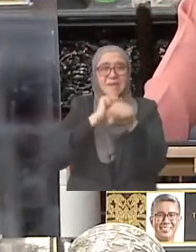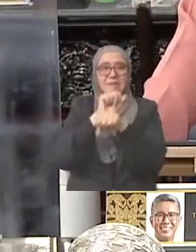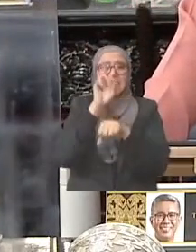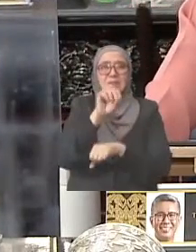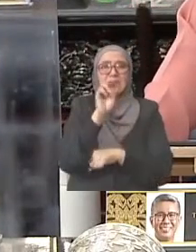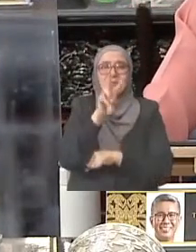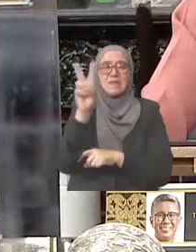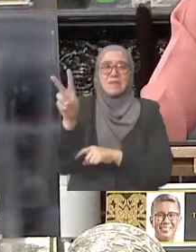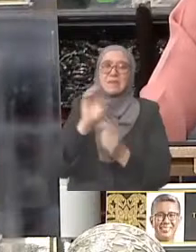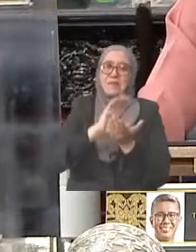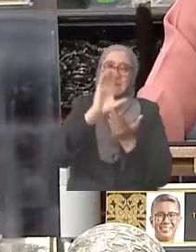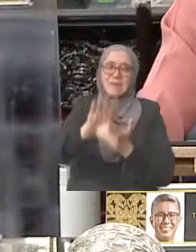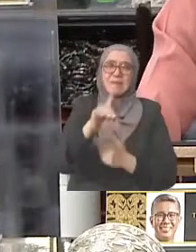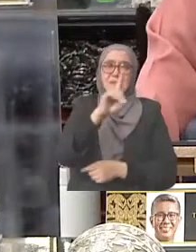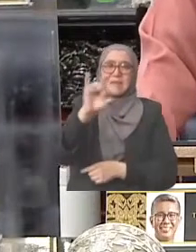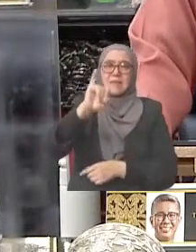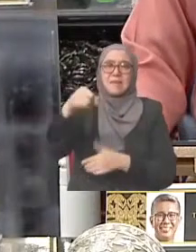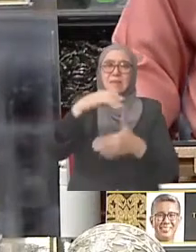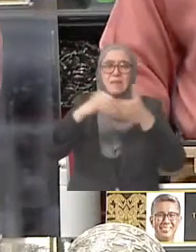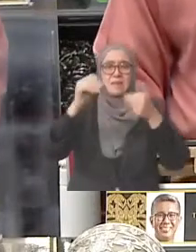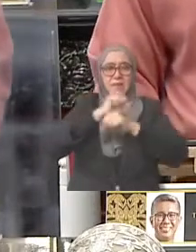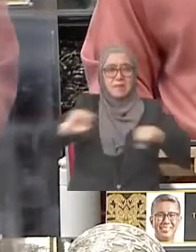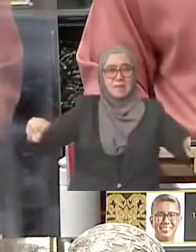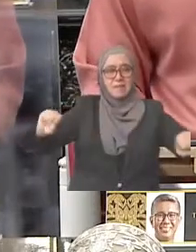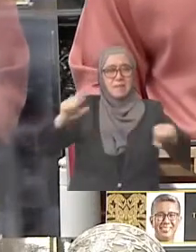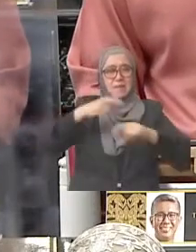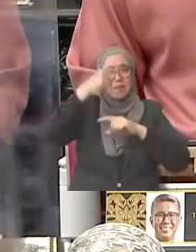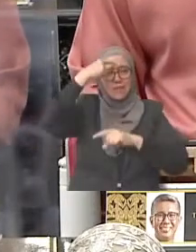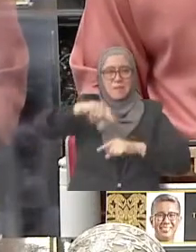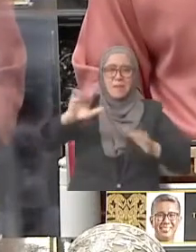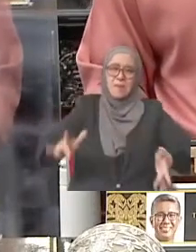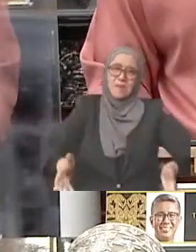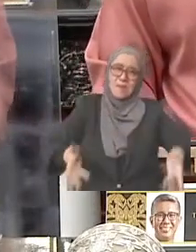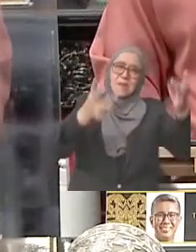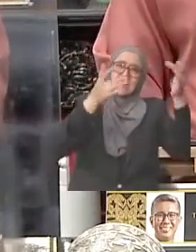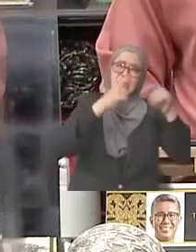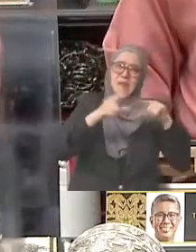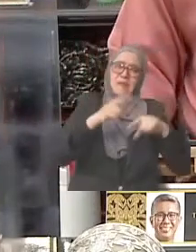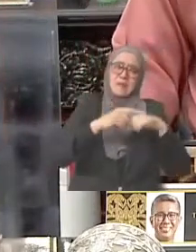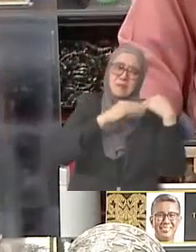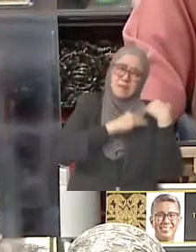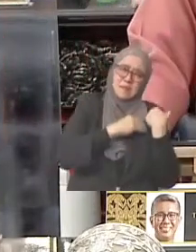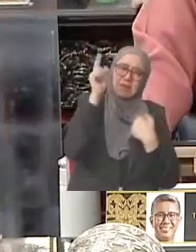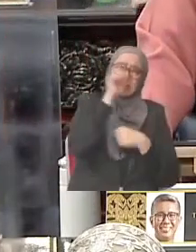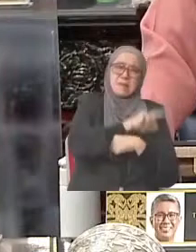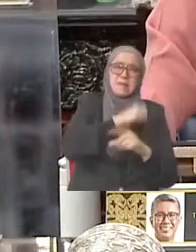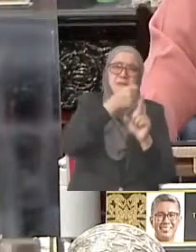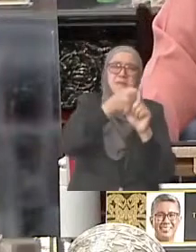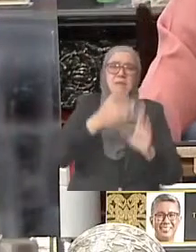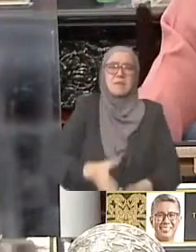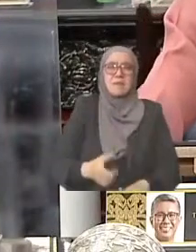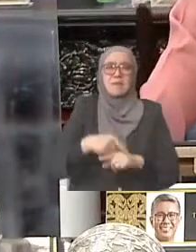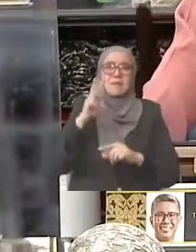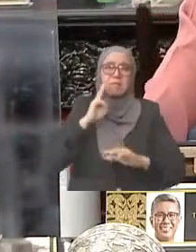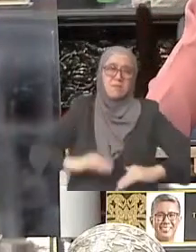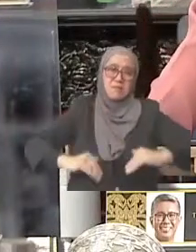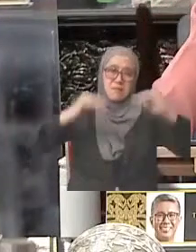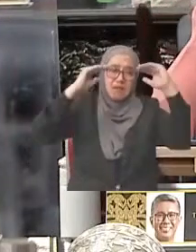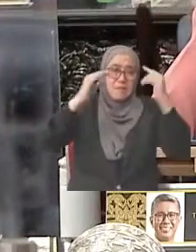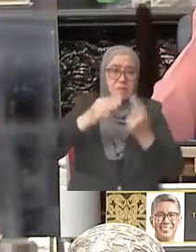peruntukan sebanyak 100000000 tinggi disediakan antarnya bagi meringankan beban Max banjir melalui pemberian kit makanan